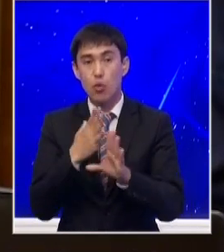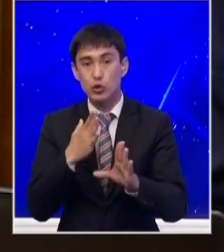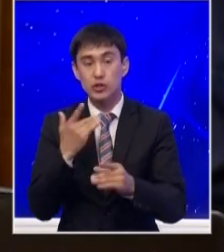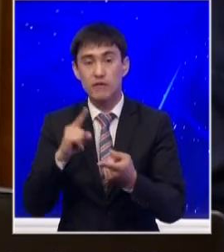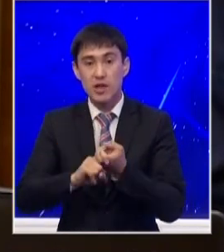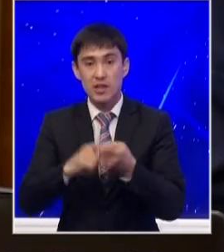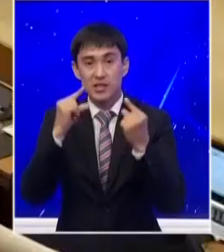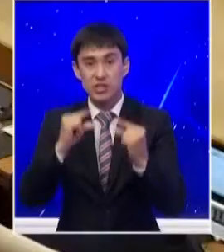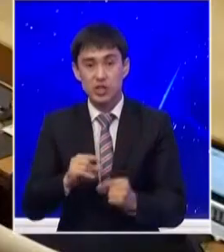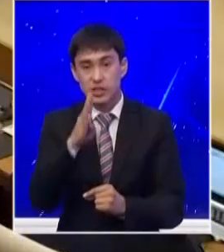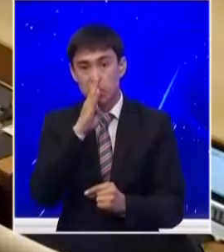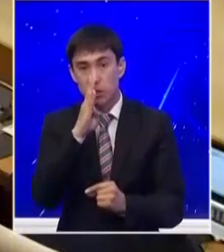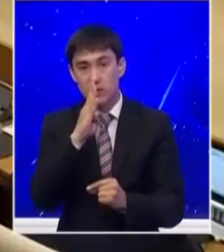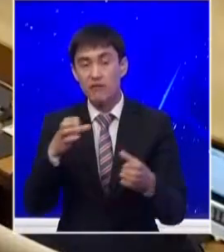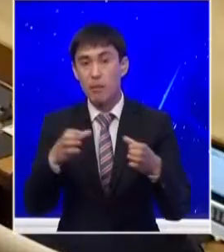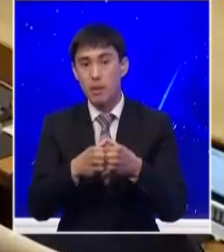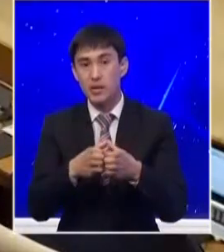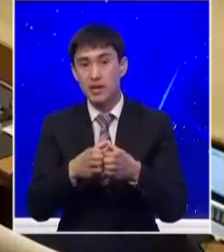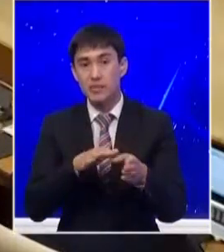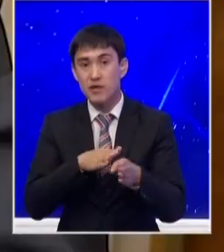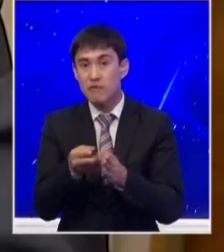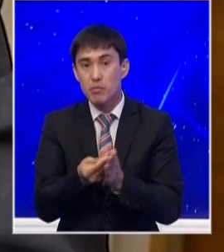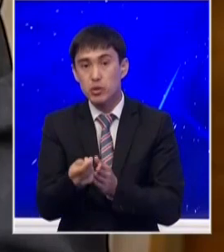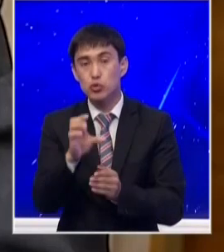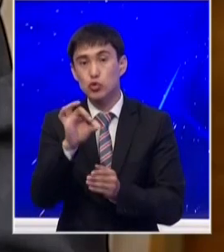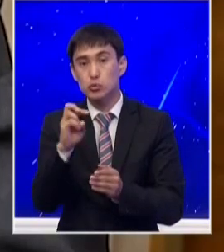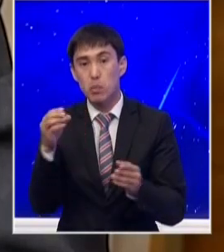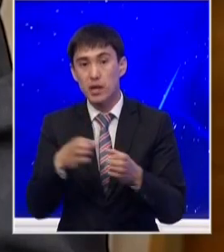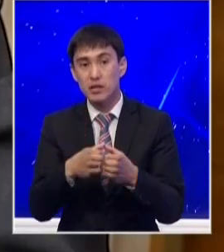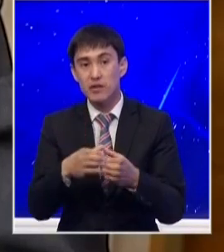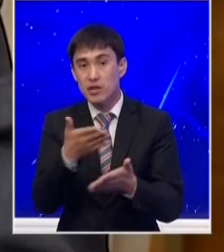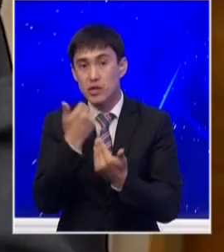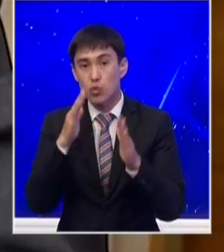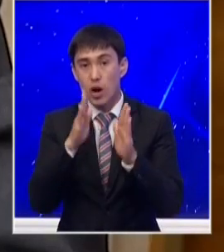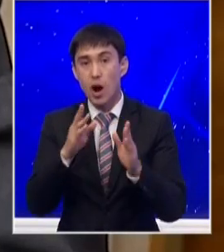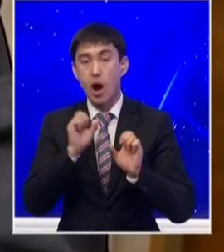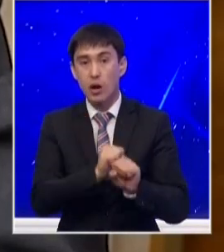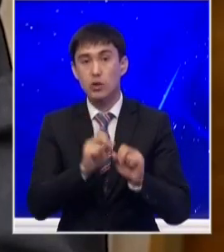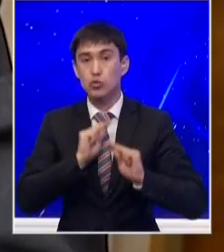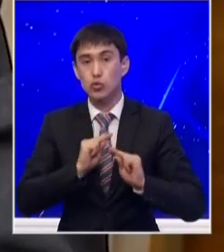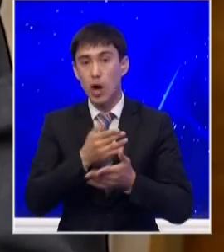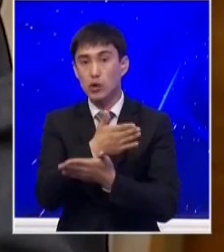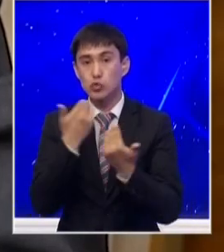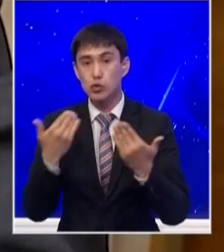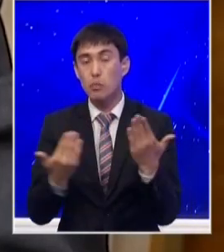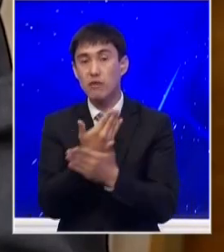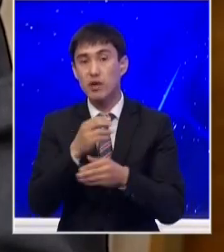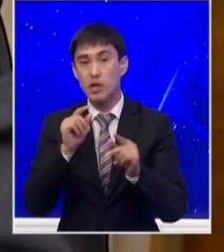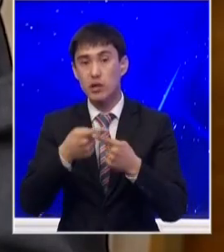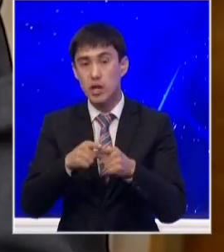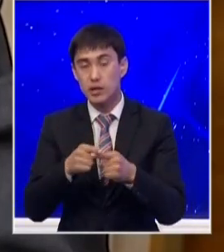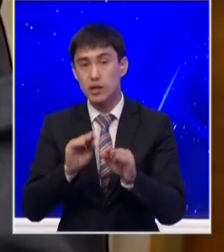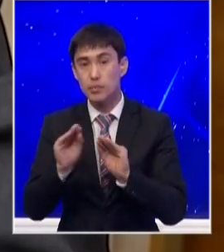влияет на снижение заработной платы в компаниях невыплату соцпакетов несоблюдение охраны труда отсутствие обновления оборудования